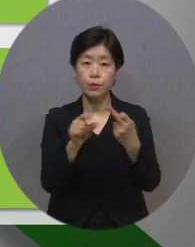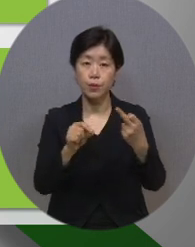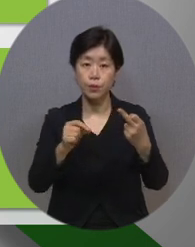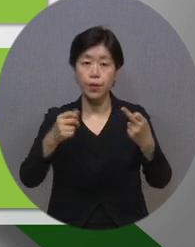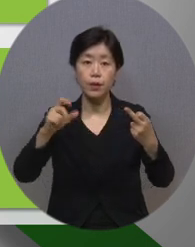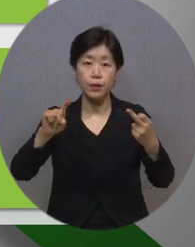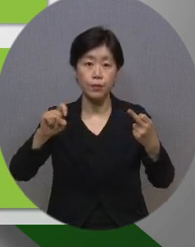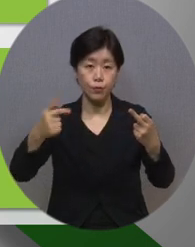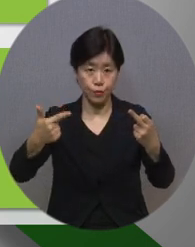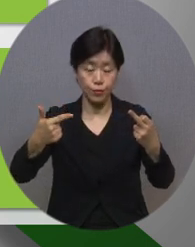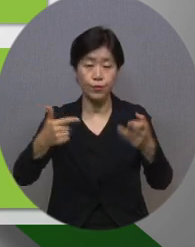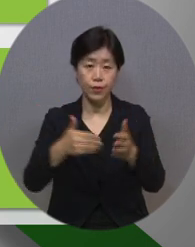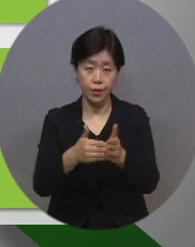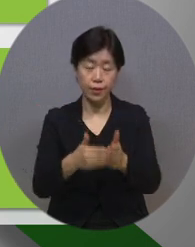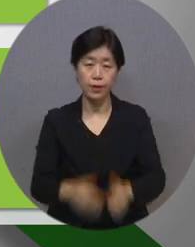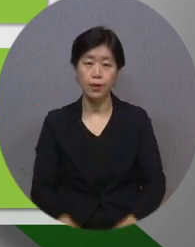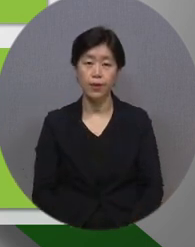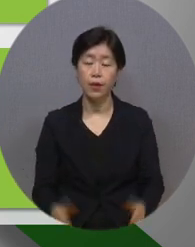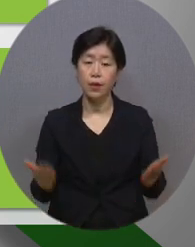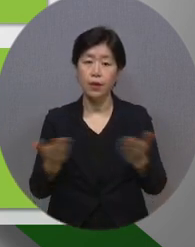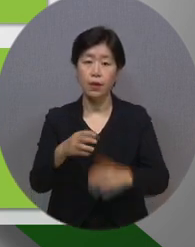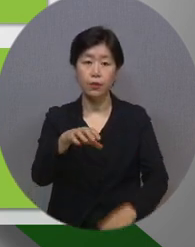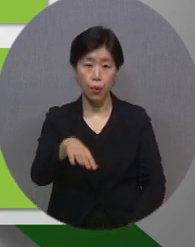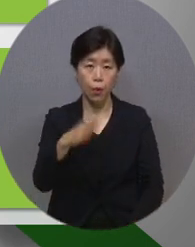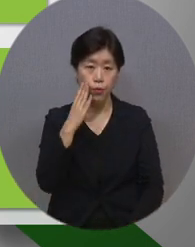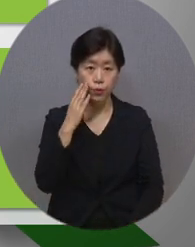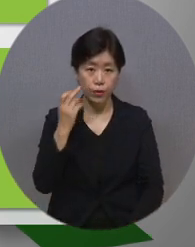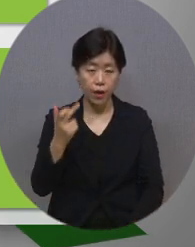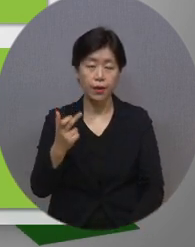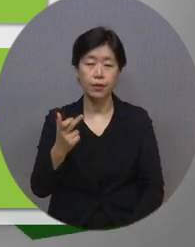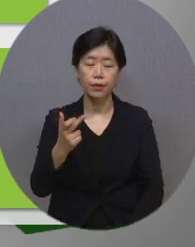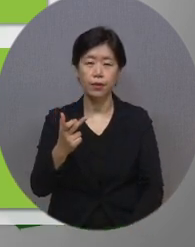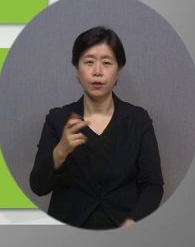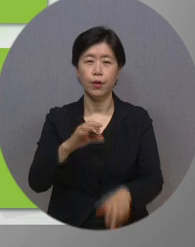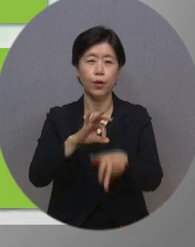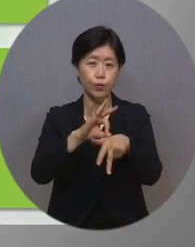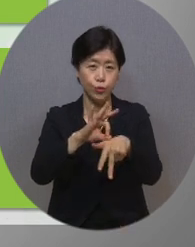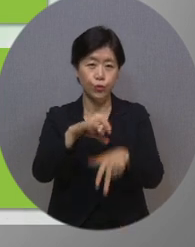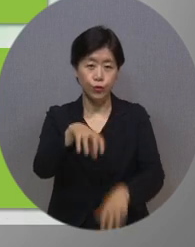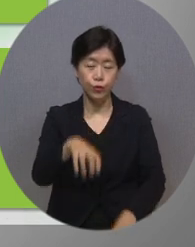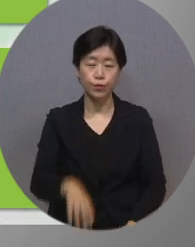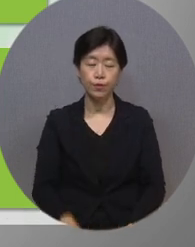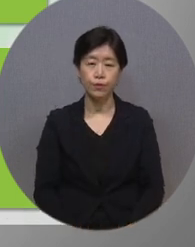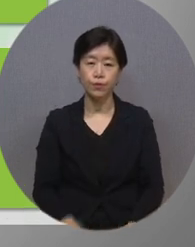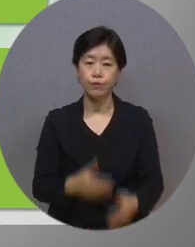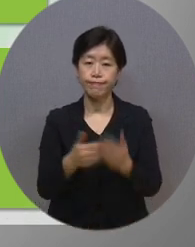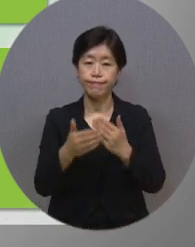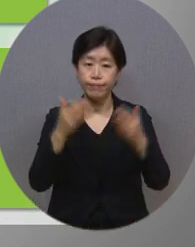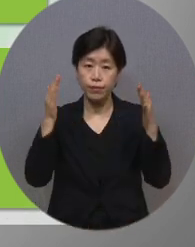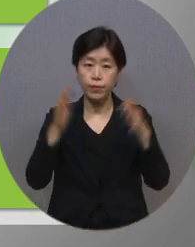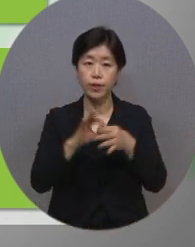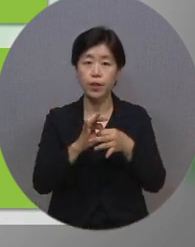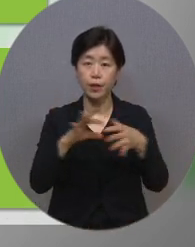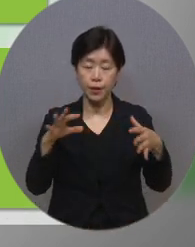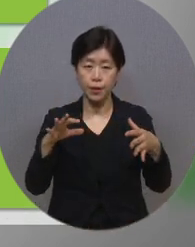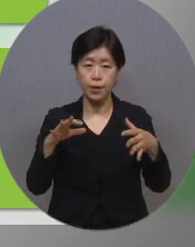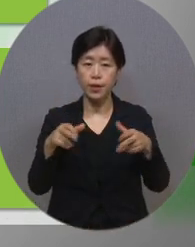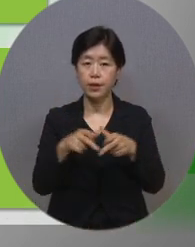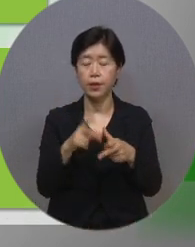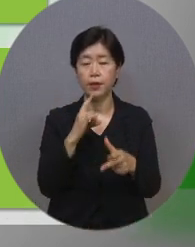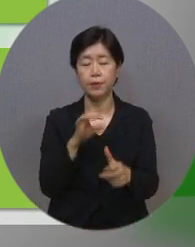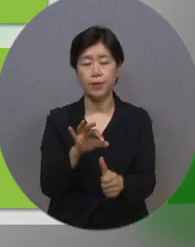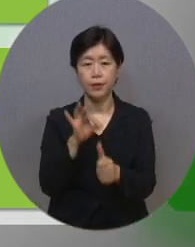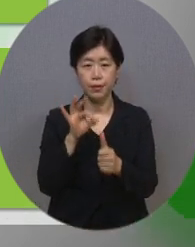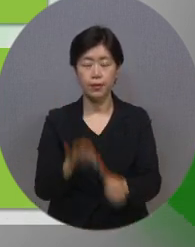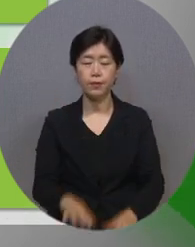12월 16일까지며 근무지는 울산시 울주군입니다. 경력과 학력은 무관하며